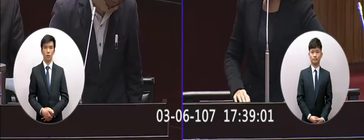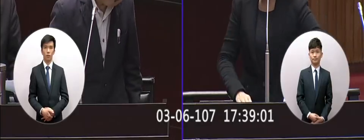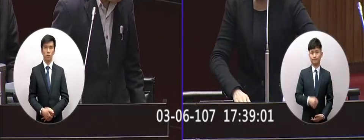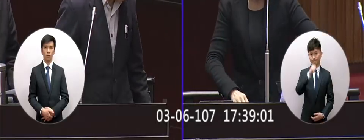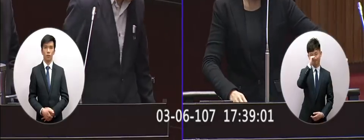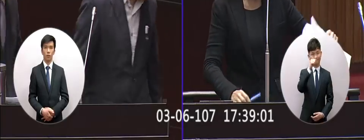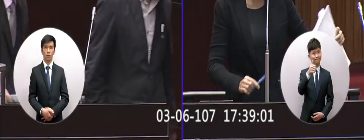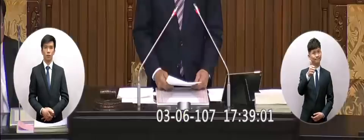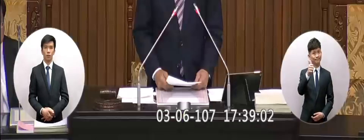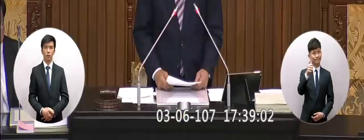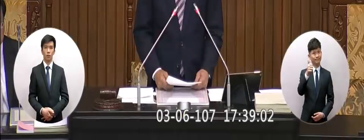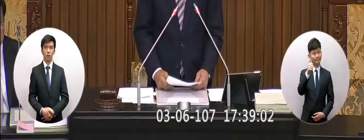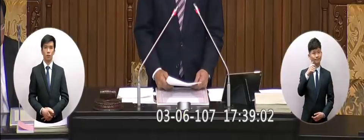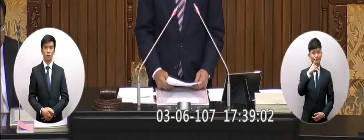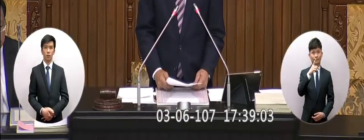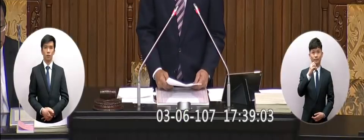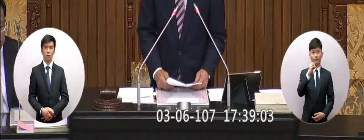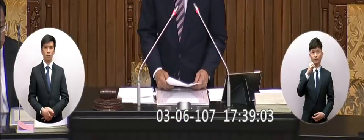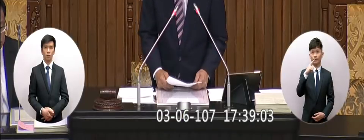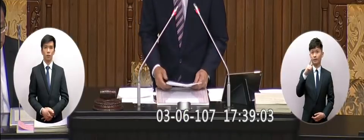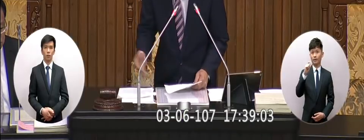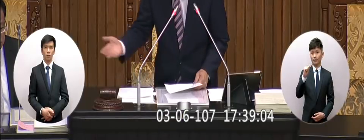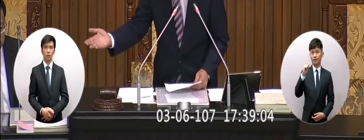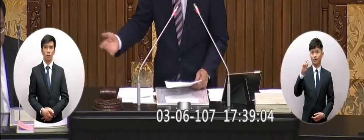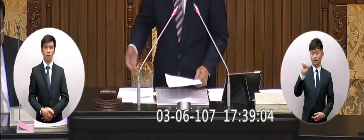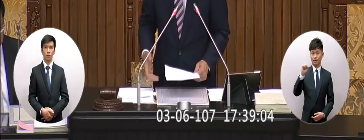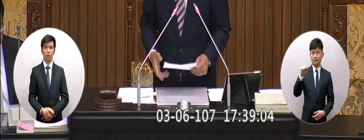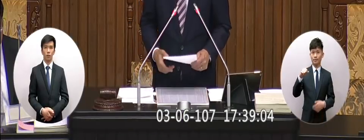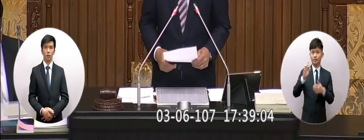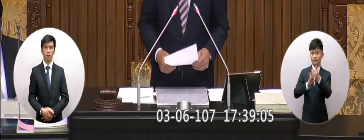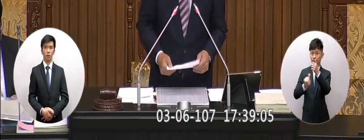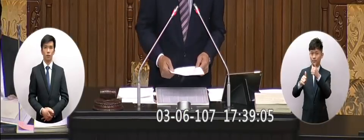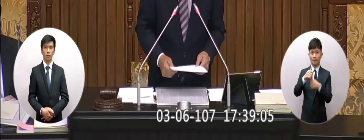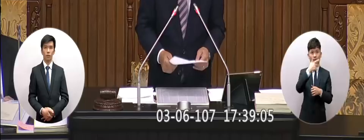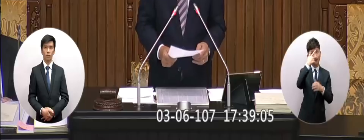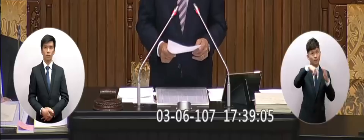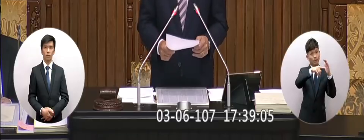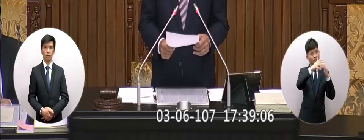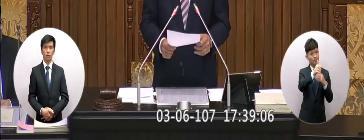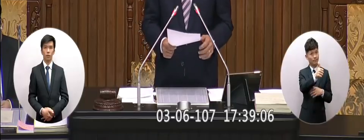好，谢谢 Grass 委员，谢谢赖院长。